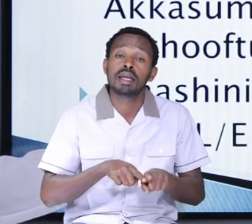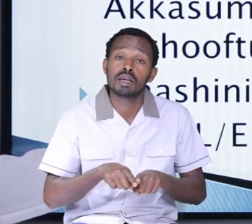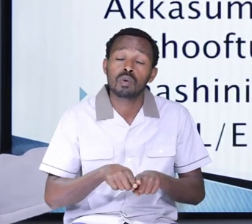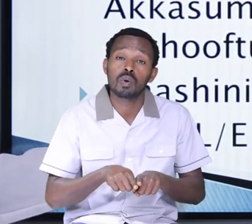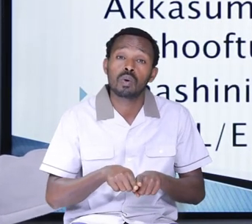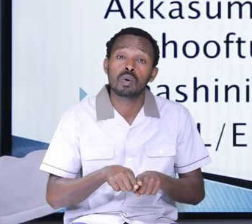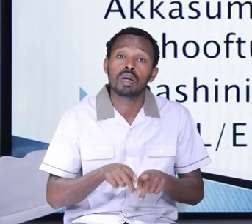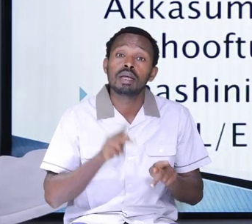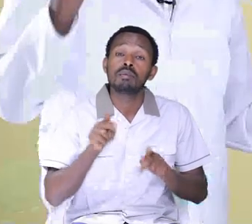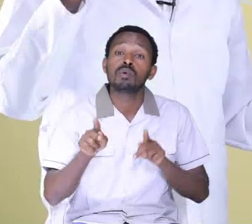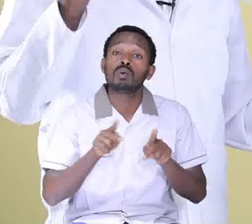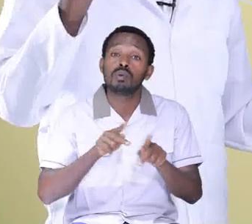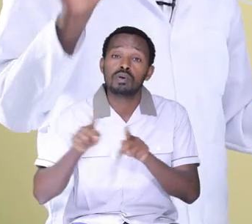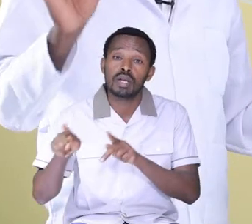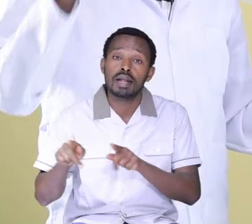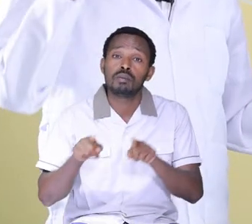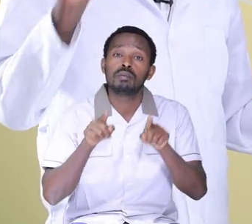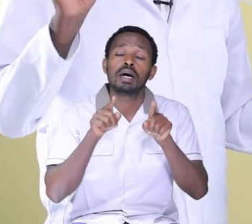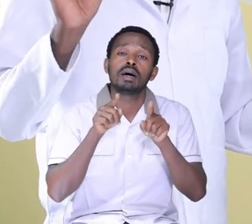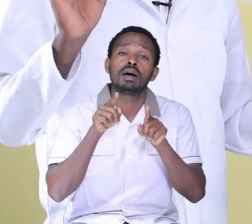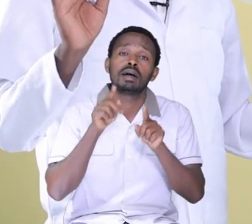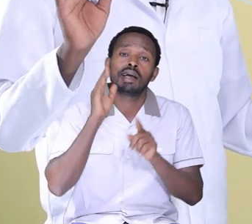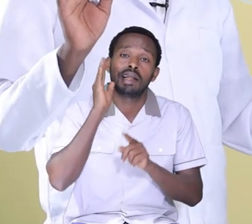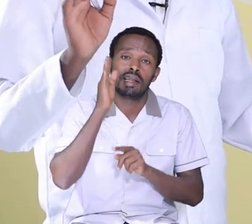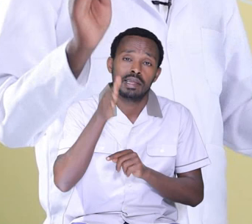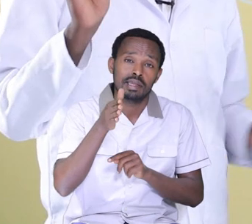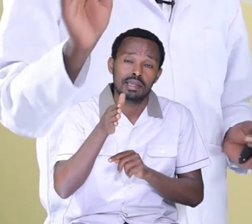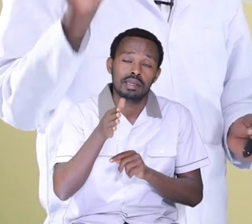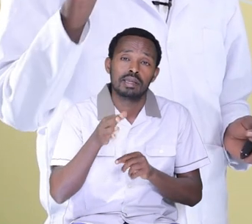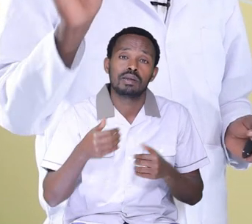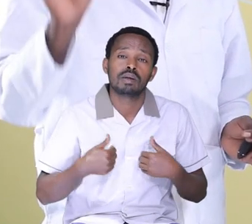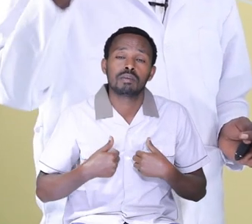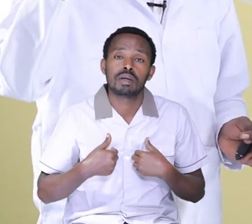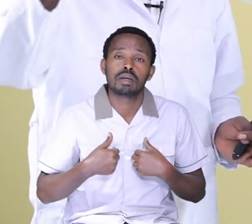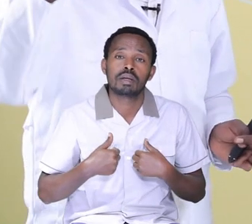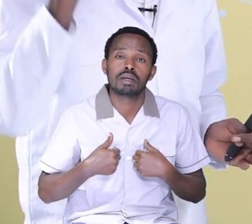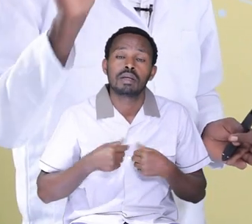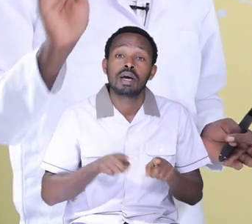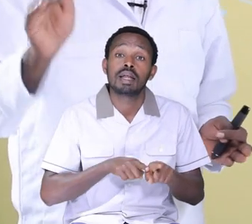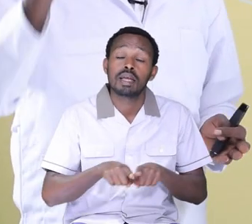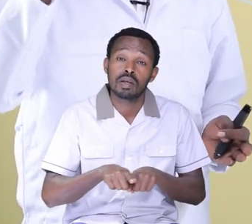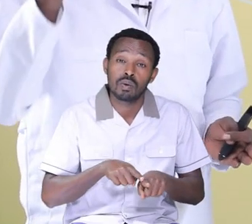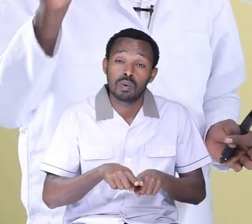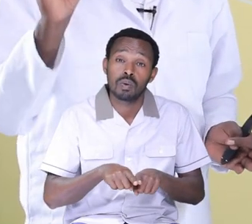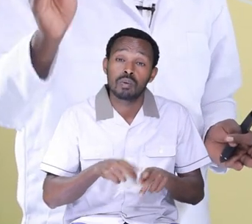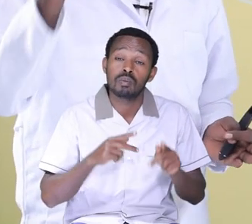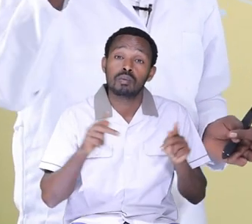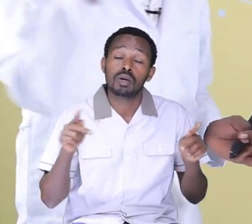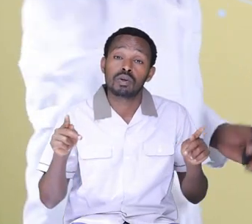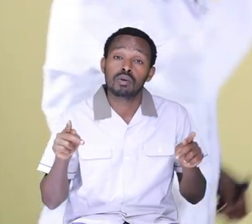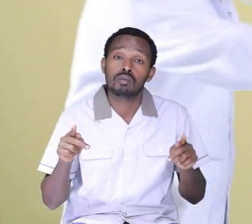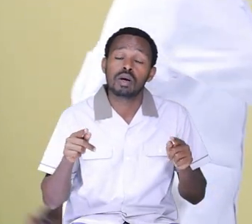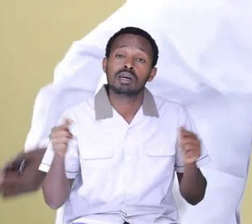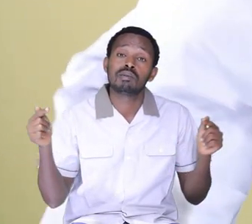kallattii ba'aa wajjin qaba. Akkasumas hariiroo pirooporshinaalummaa fuggisoo humna sochooftuu wajjin qaba jechuudha. Hima herregaatiin